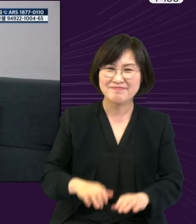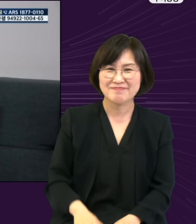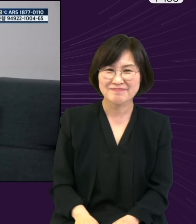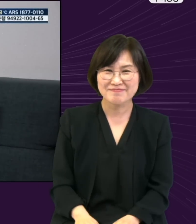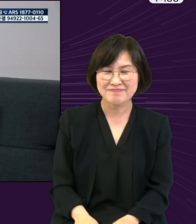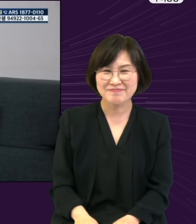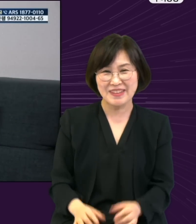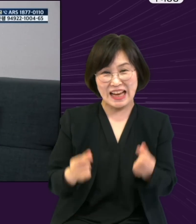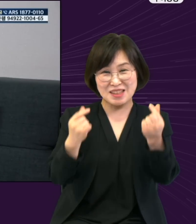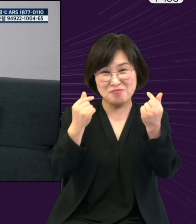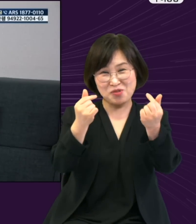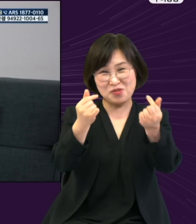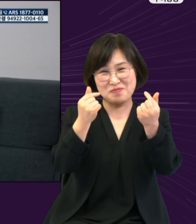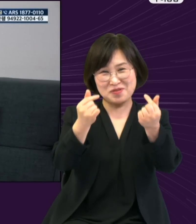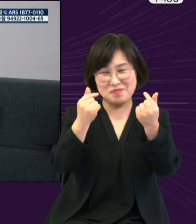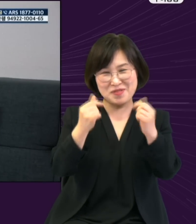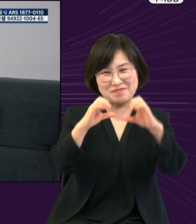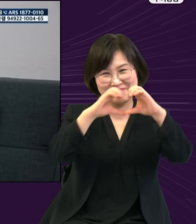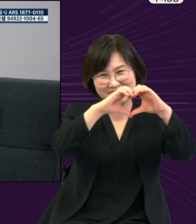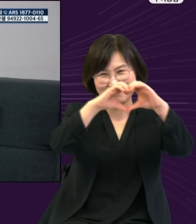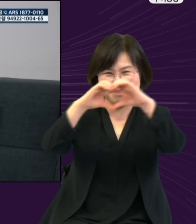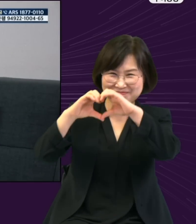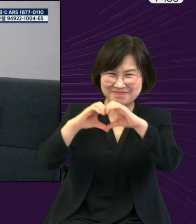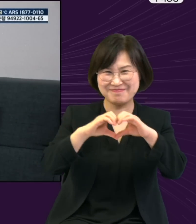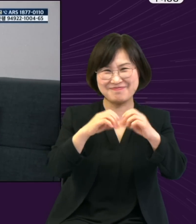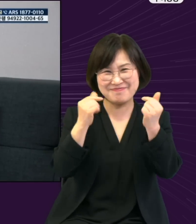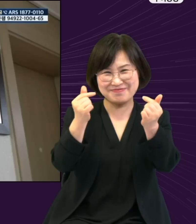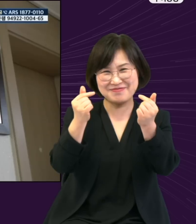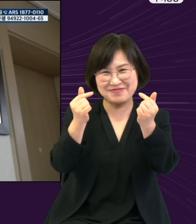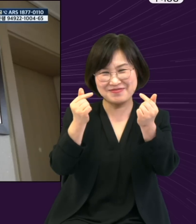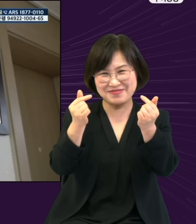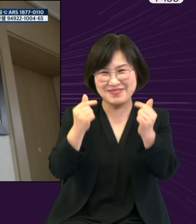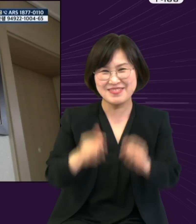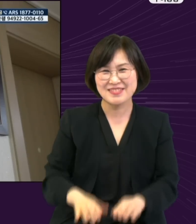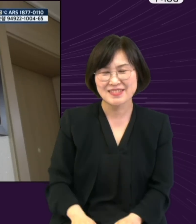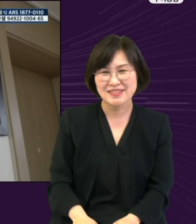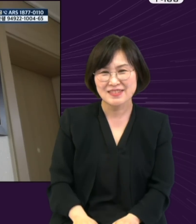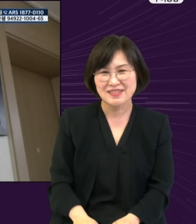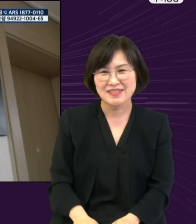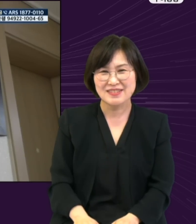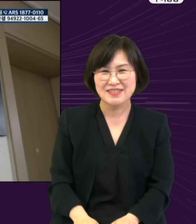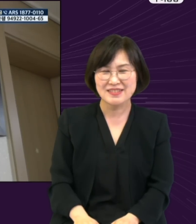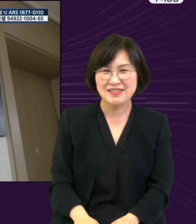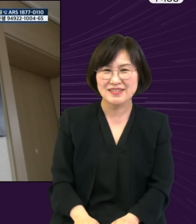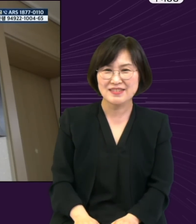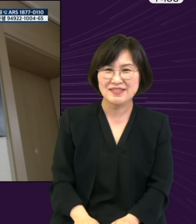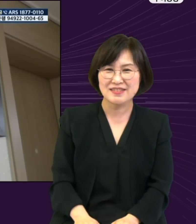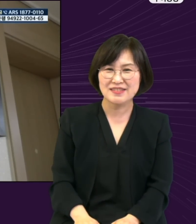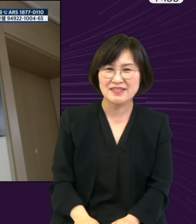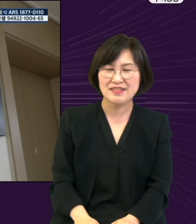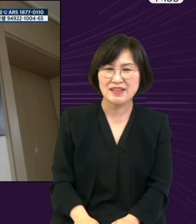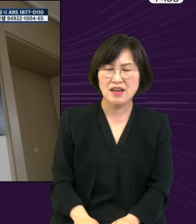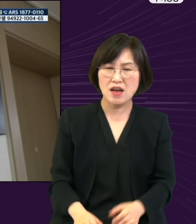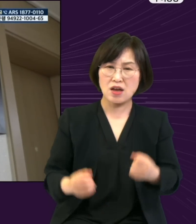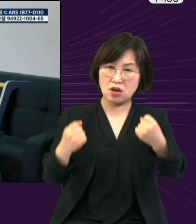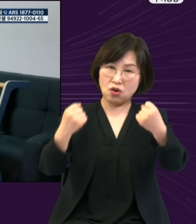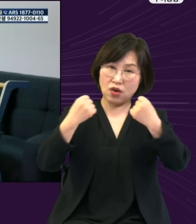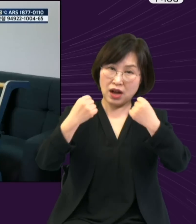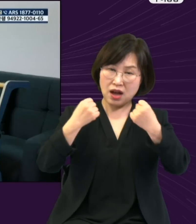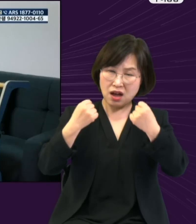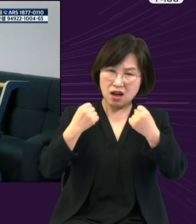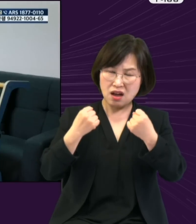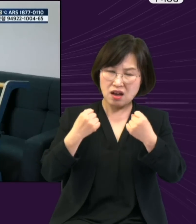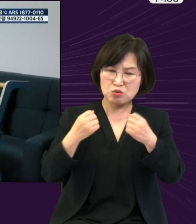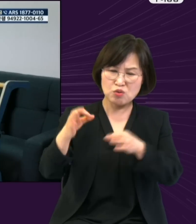하트뿅 하트뿅 뿅뿅뿅 쏩니다 내 사랑. 건강도